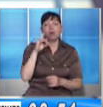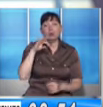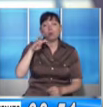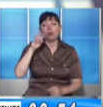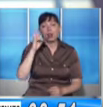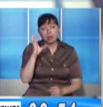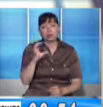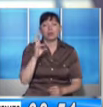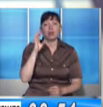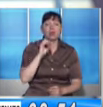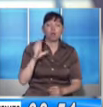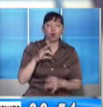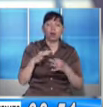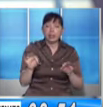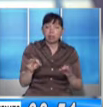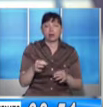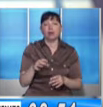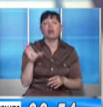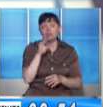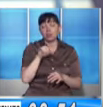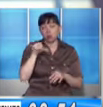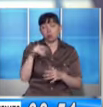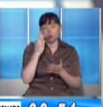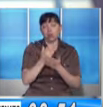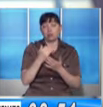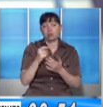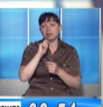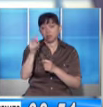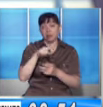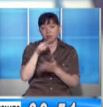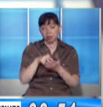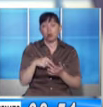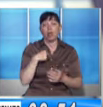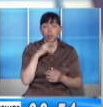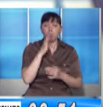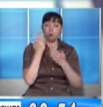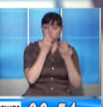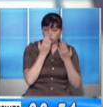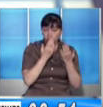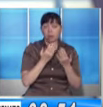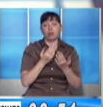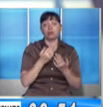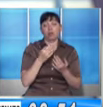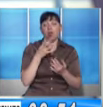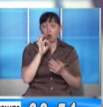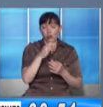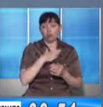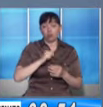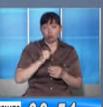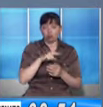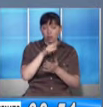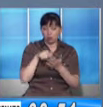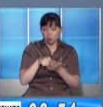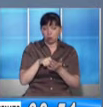și Promolex. Toți au întrebări pentru dumneavoastră. În acest moment eu voi sonoriza întrebări din partea colegilor de la Newsmaker și